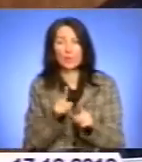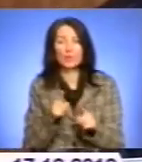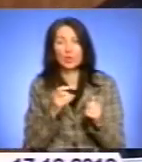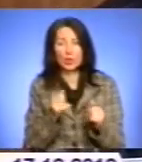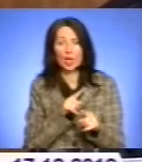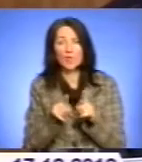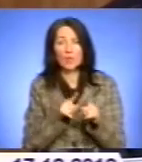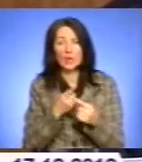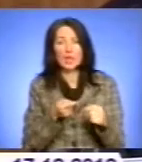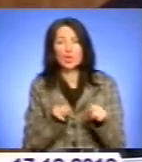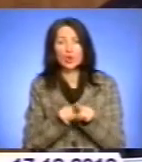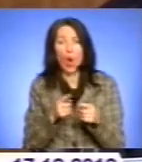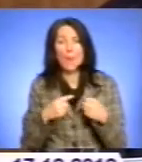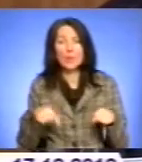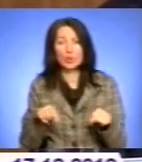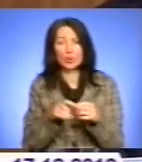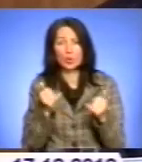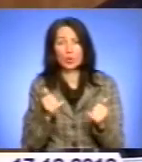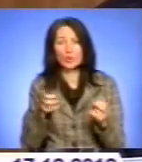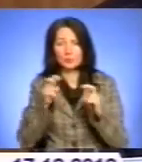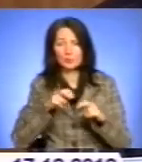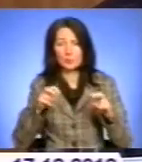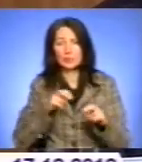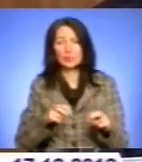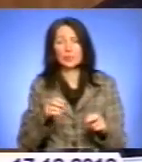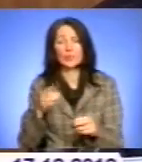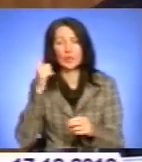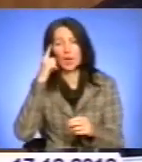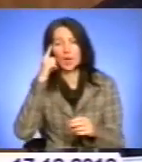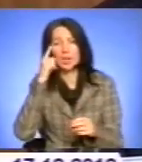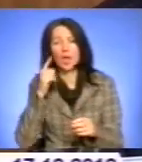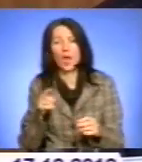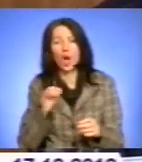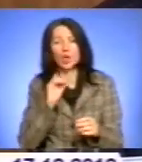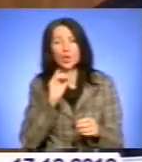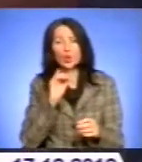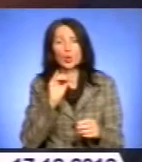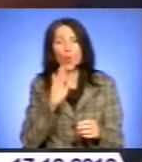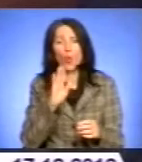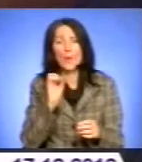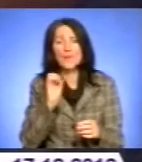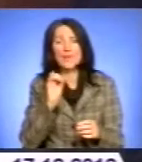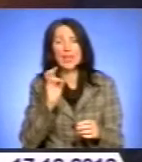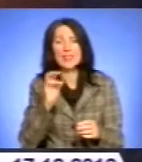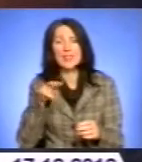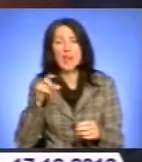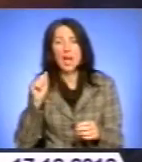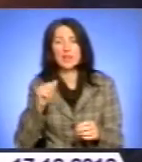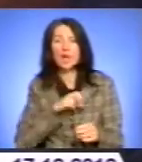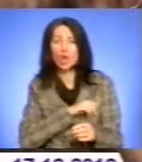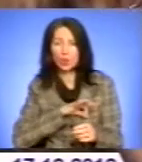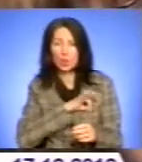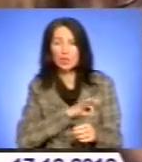Ви знаєте, що розглядається концепція ювенальної юстиції, в тому числі і створення ювенальної міліції,